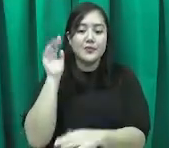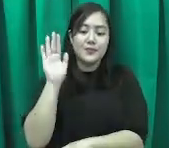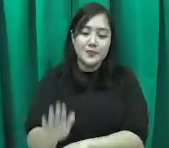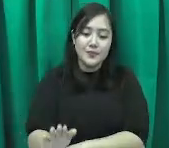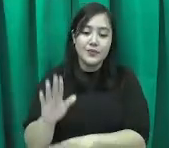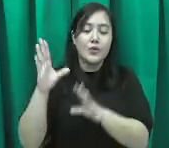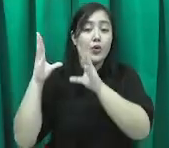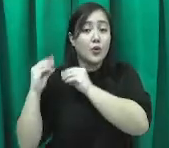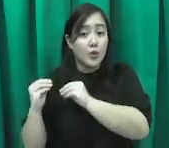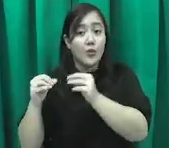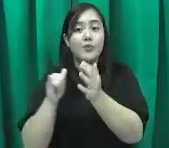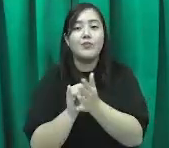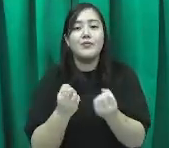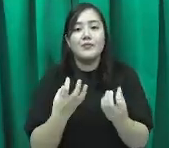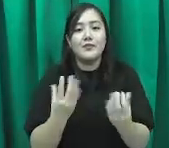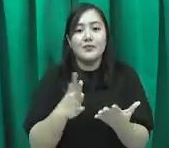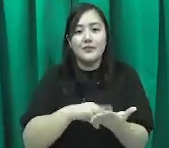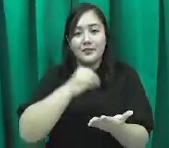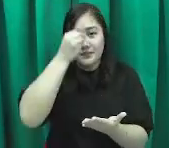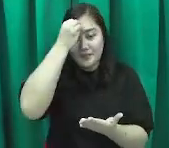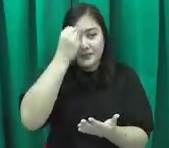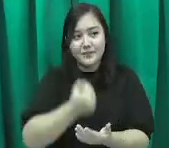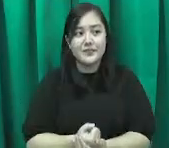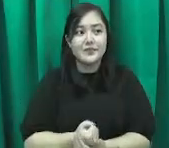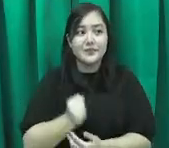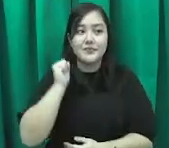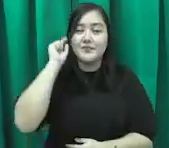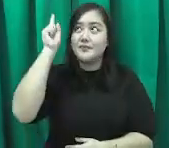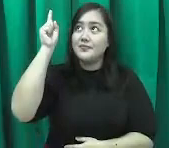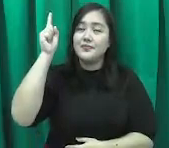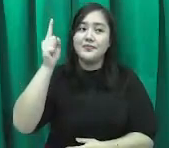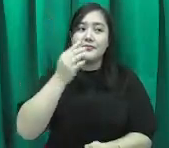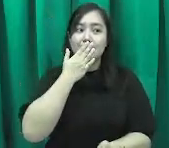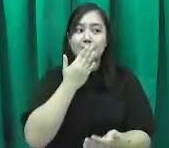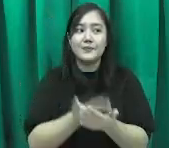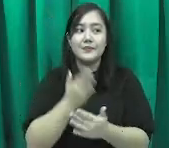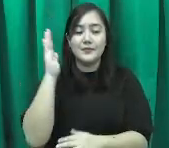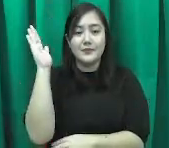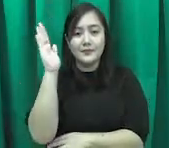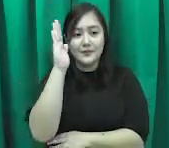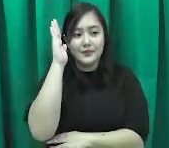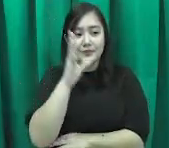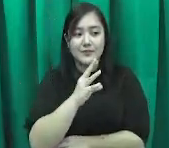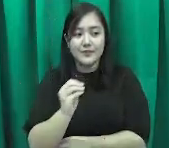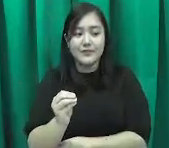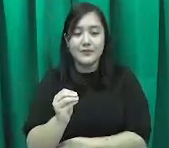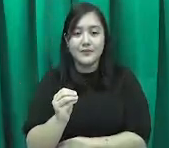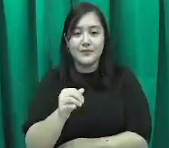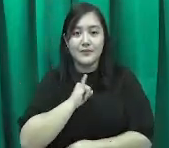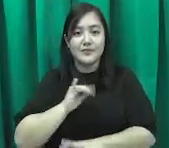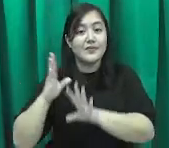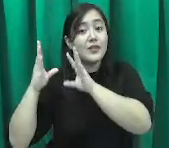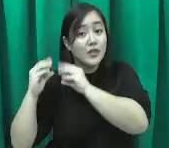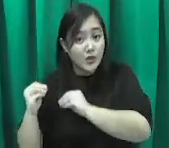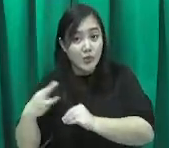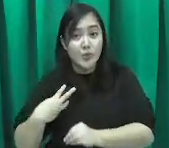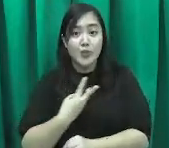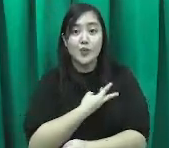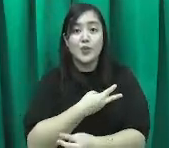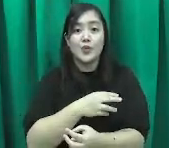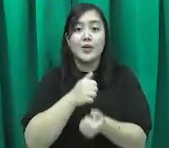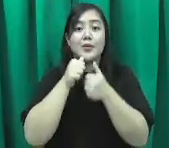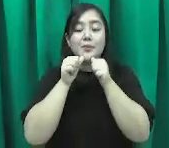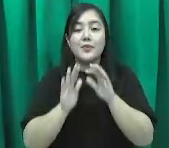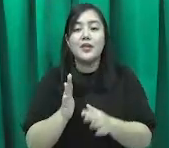hopefully po marami po tayong natutunan. Thank you. Sister Leslie? Yan, magandang tanghali po muli at sana po ay maging blessing po kami sa inyong